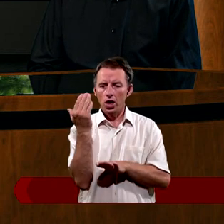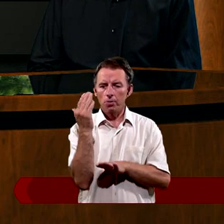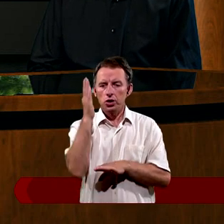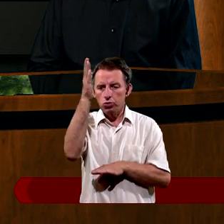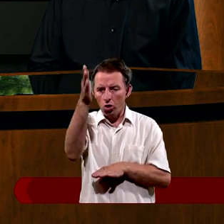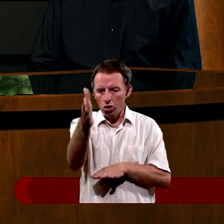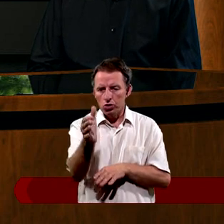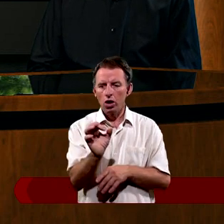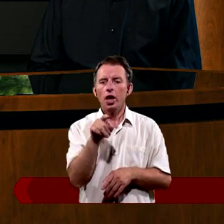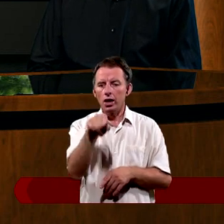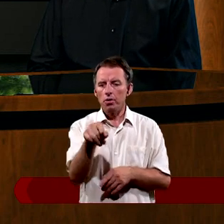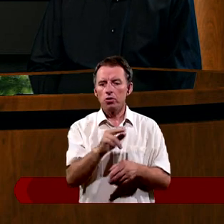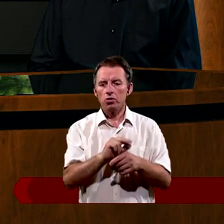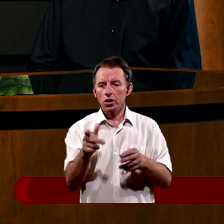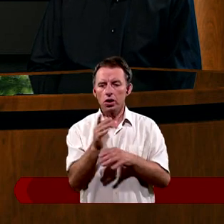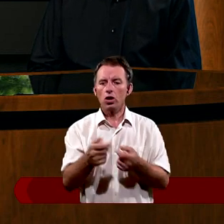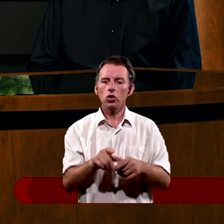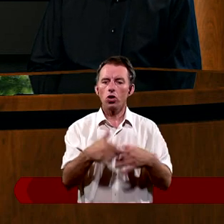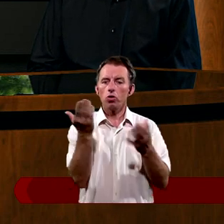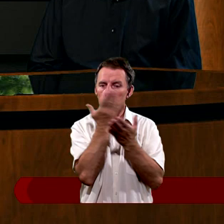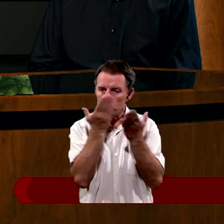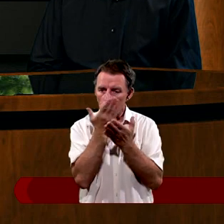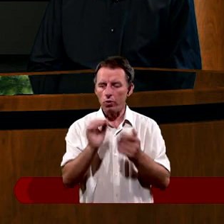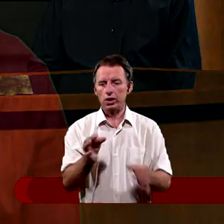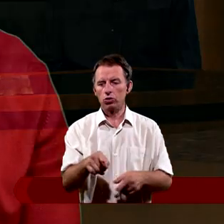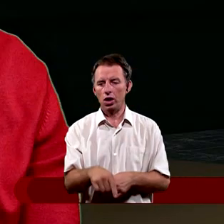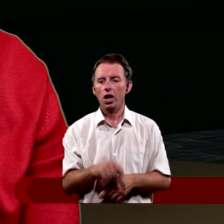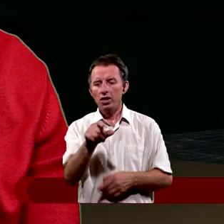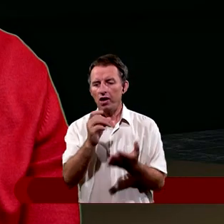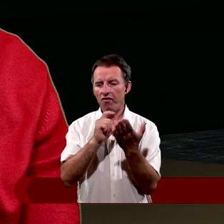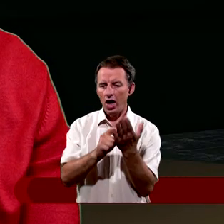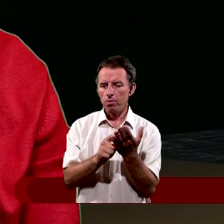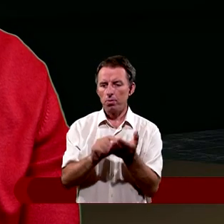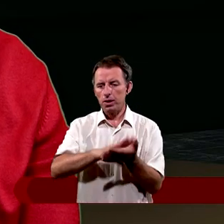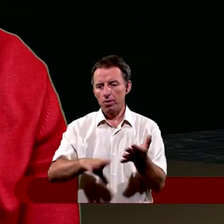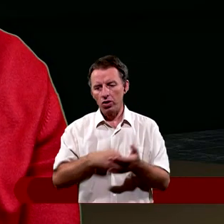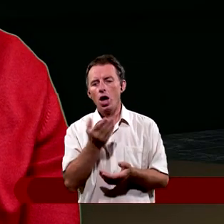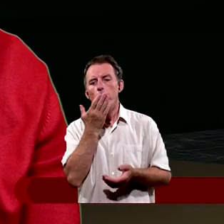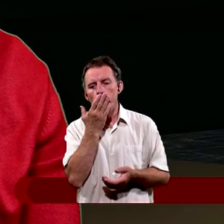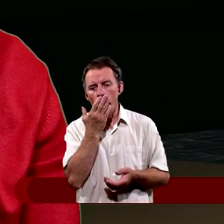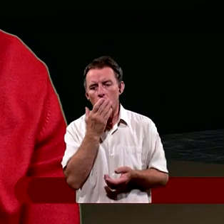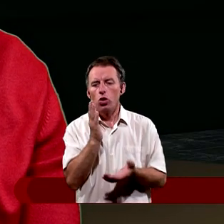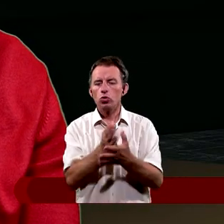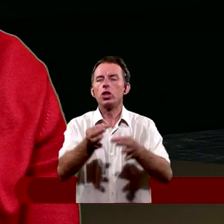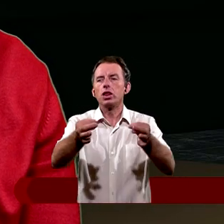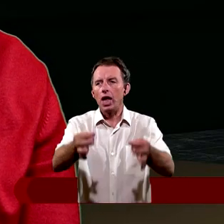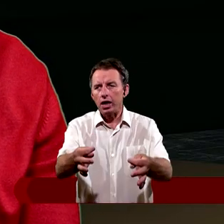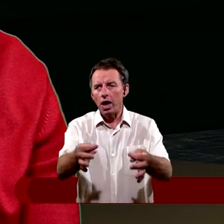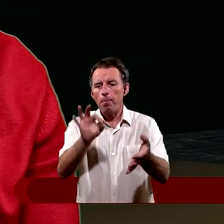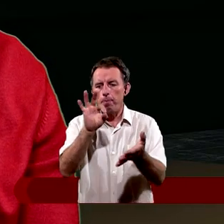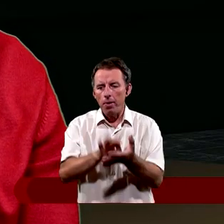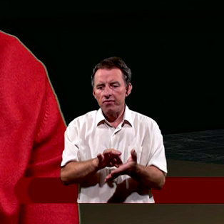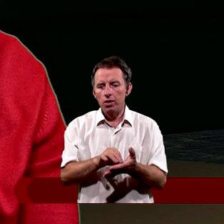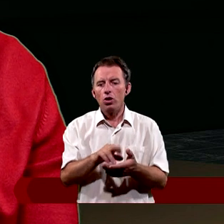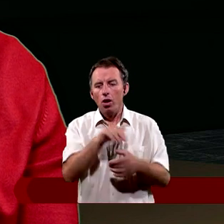że pewne rzeczy się staną w przyszłości, ale to, co tutaj przeczytałeś, ten fragment Pisma Świętego, mówi o tym, że już teraz w pewnym